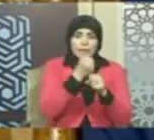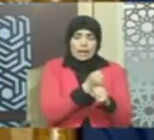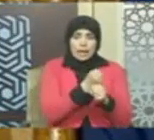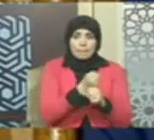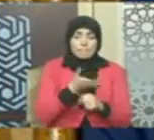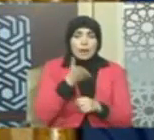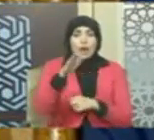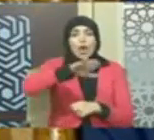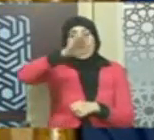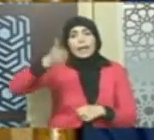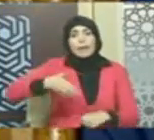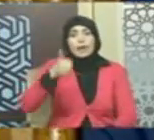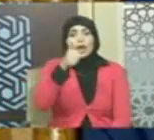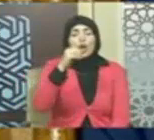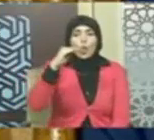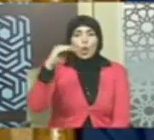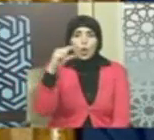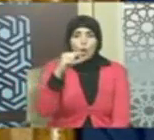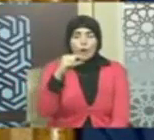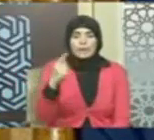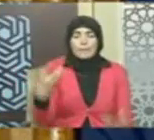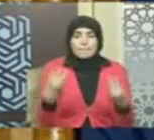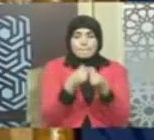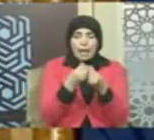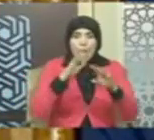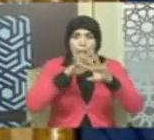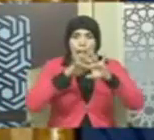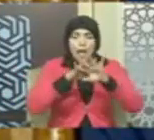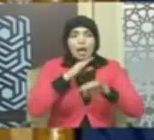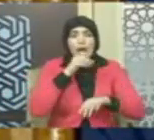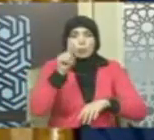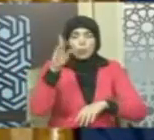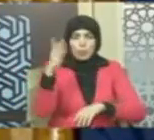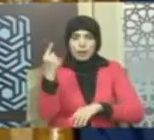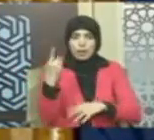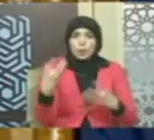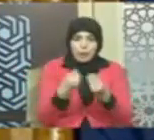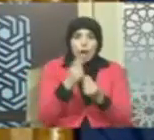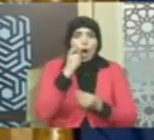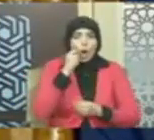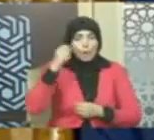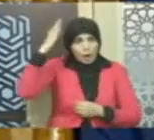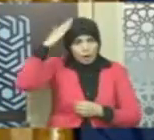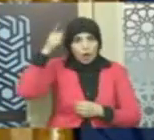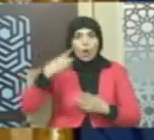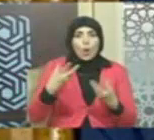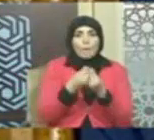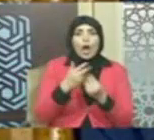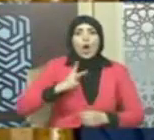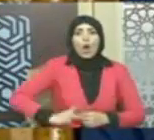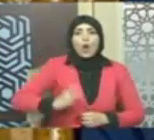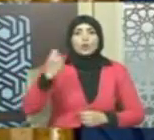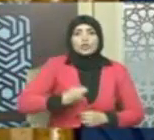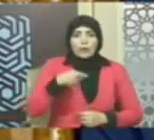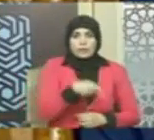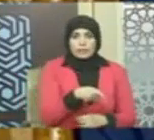يوما ومعه سيدنا أبو بكر وسيدنا عمر وسيدنا عثمان، حدث